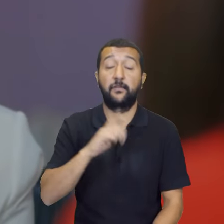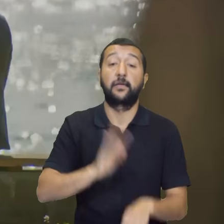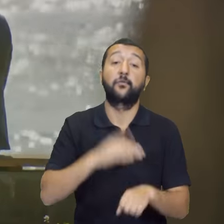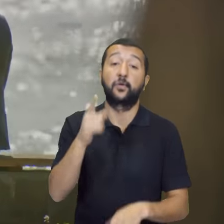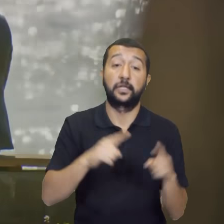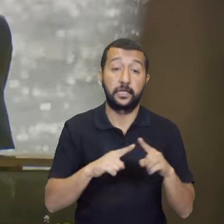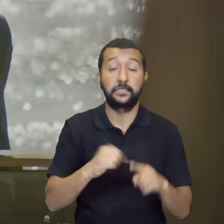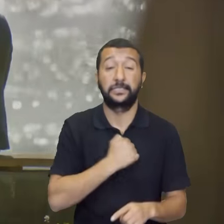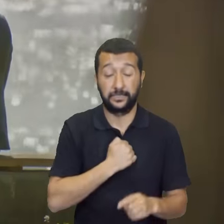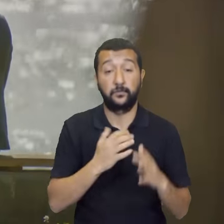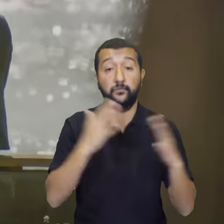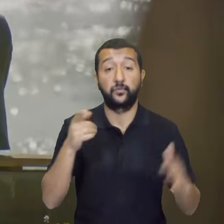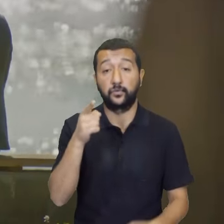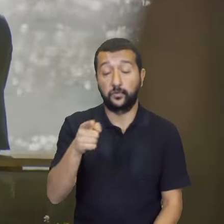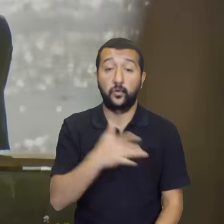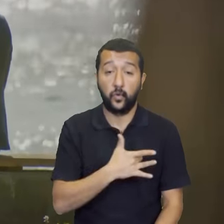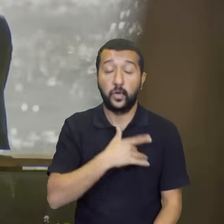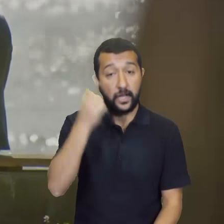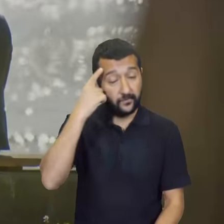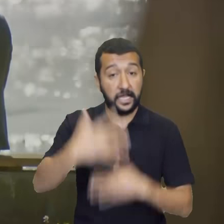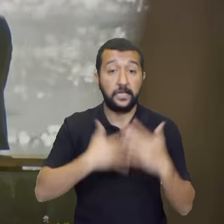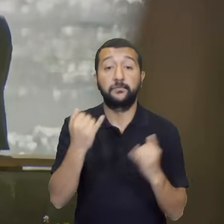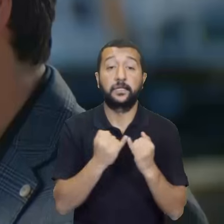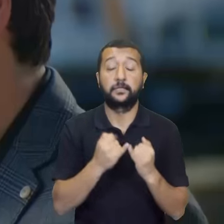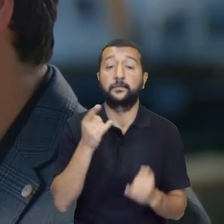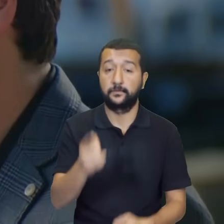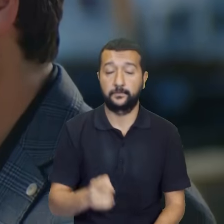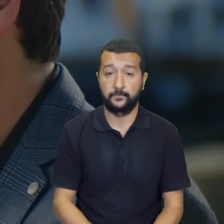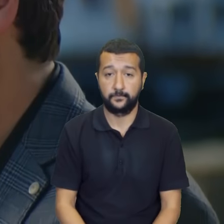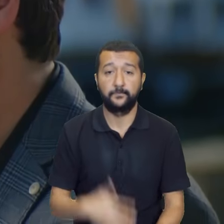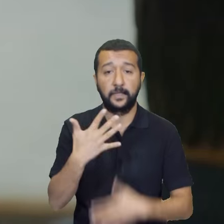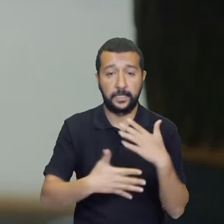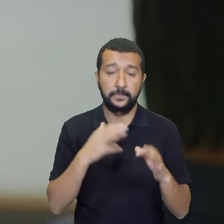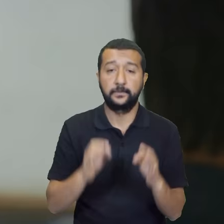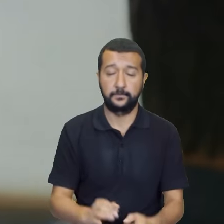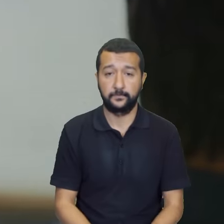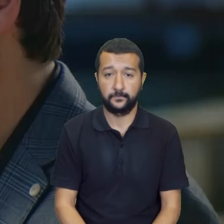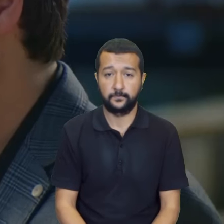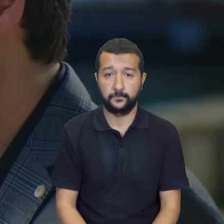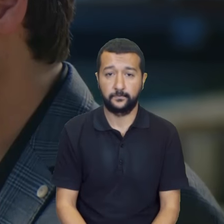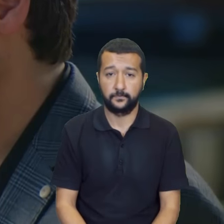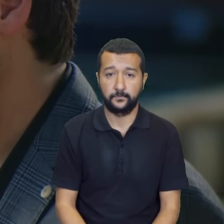veremiyorsun Tarık. Sıkıntı büyük yani. Senin gönlün de kafan da karışmış kardeşim. Karıştı.